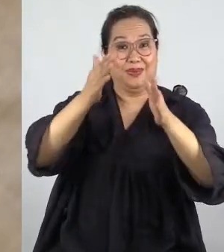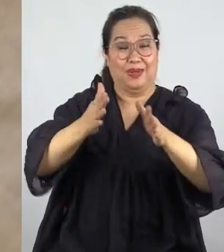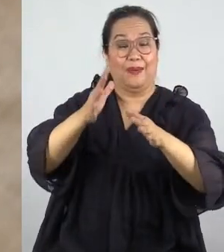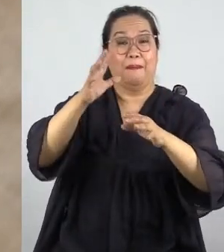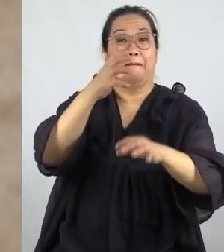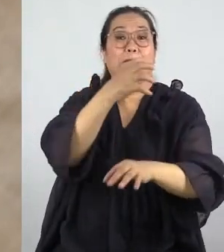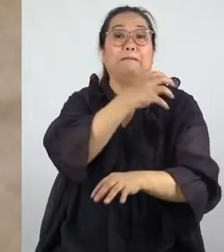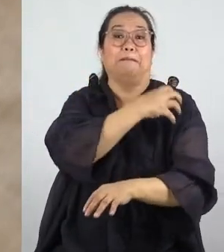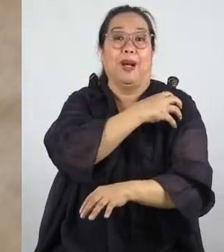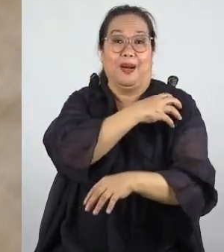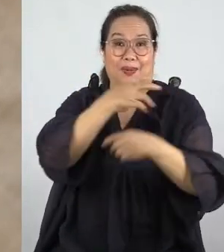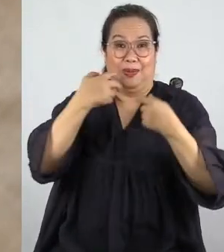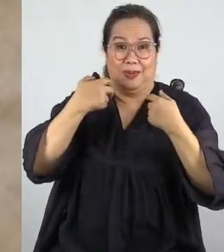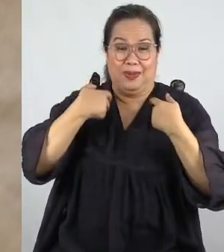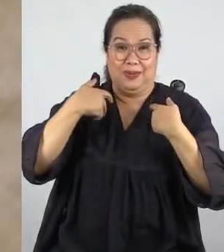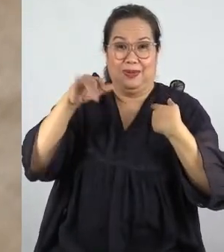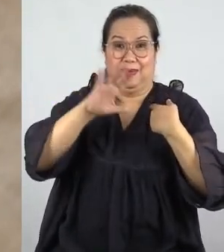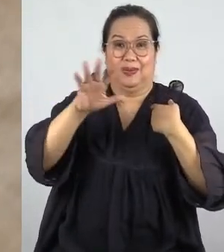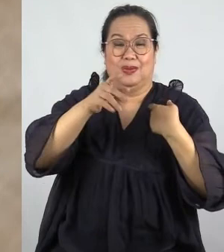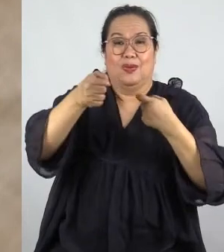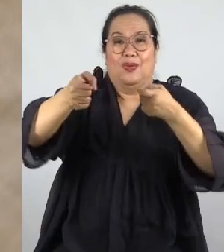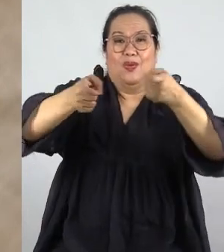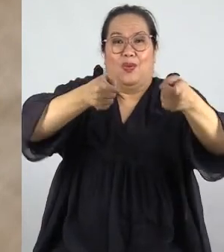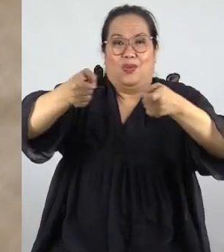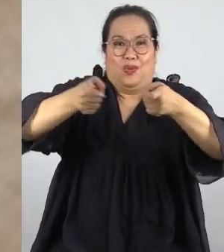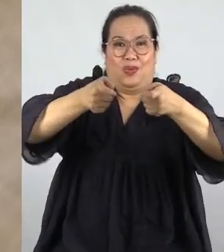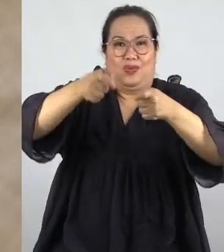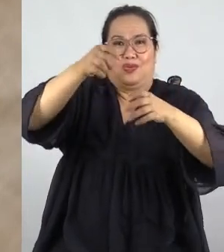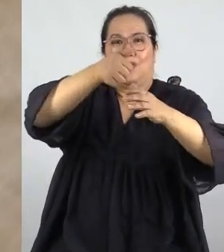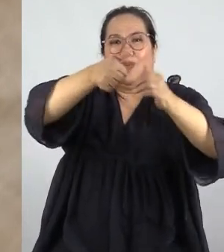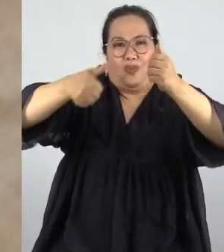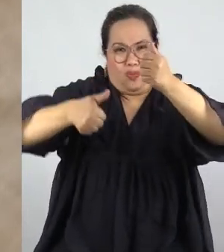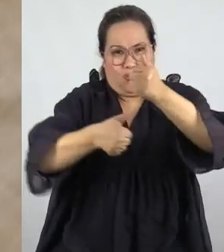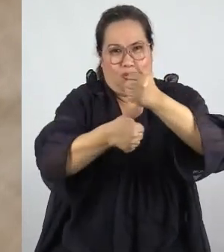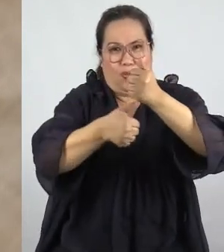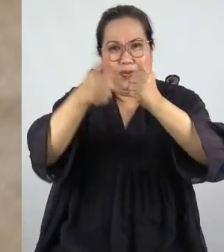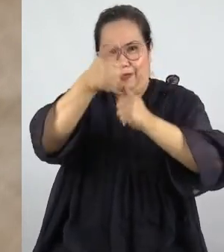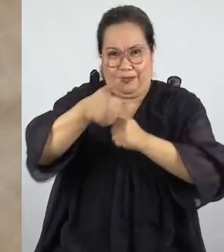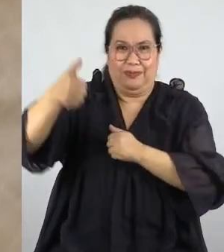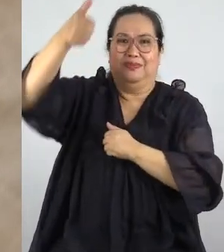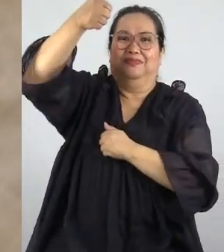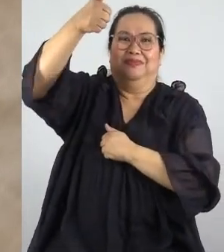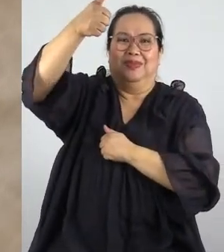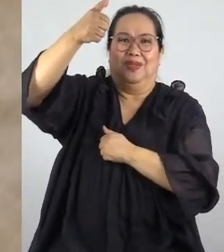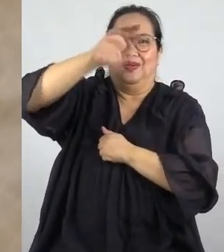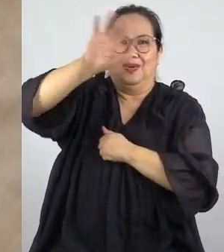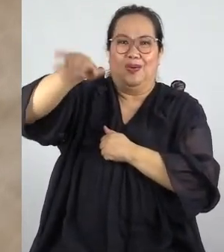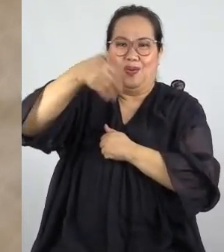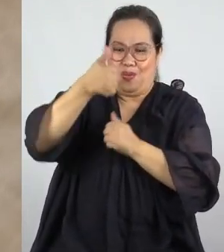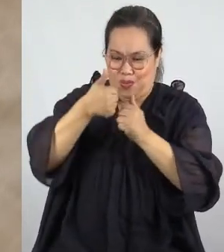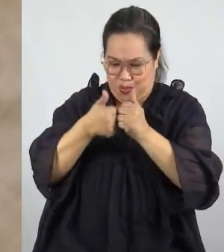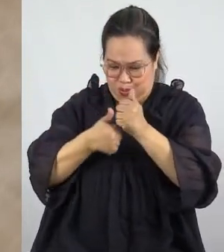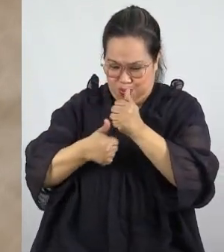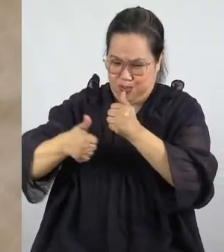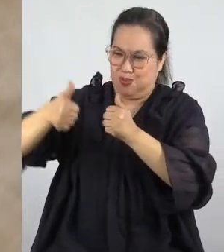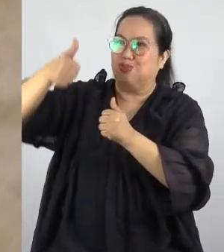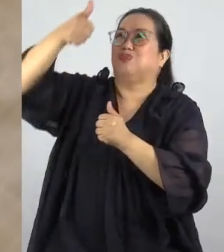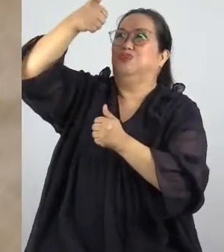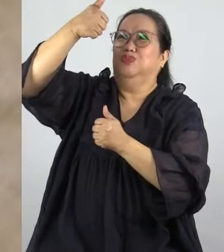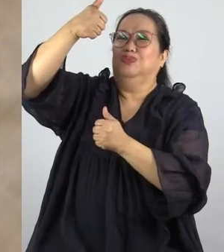powers having been subjected to Him. Siya ang pinakamataas sa lahat. Siya ang pinakamakapangyarihan sa